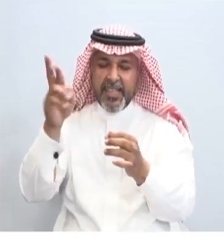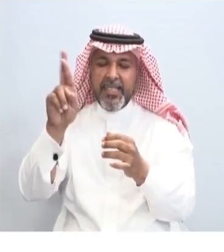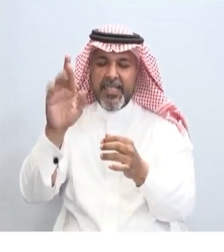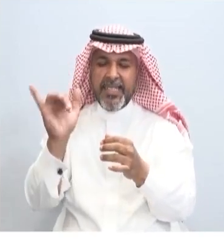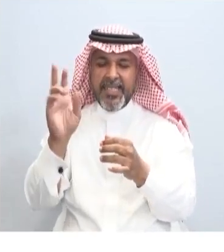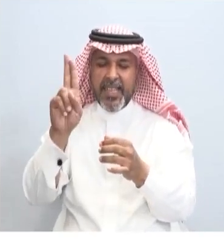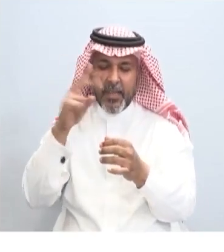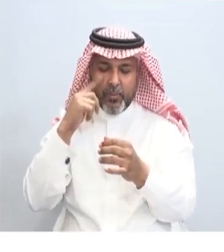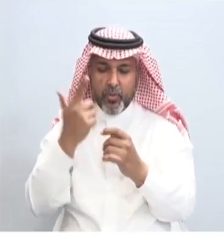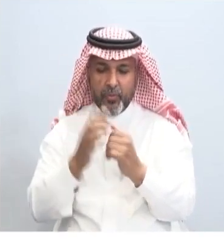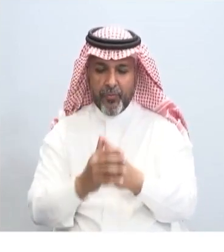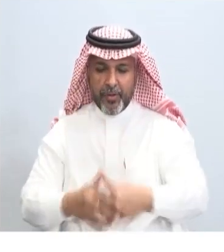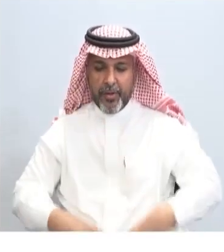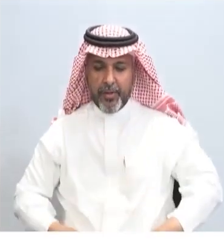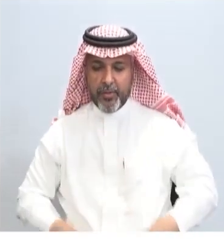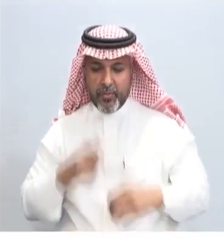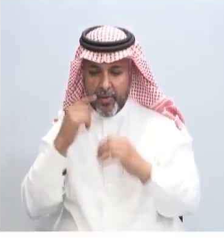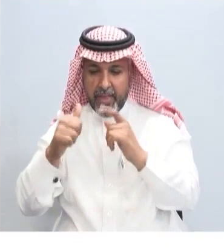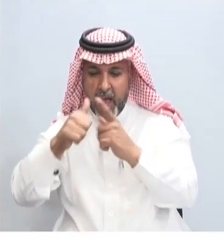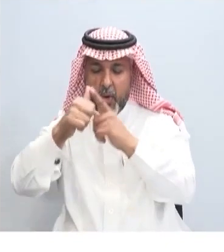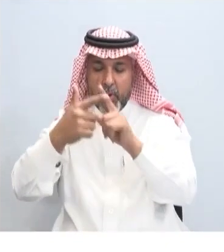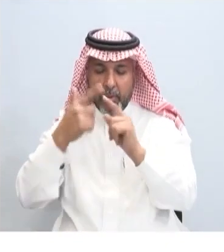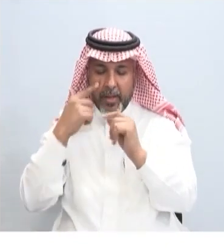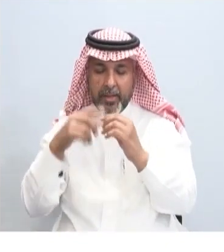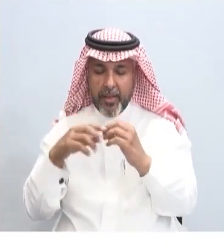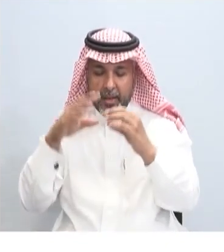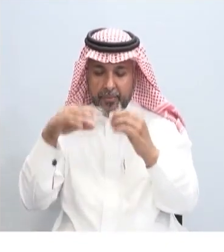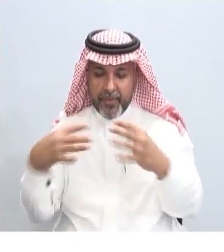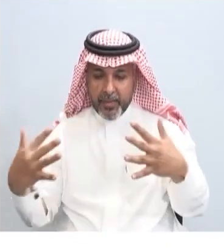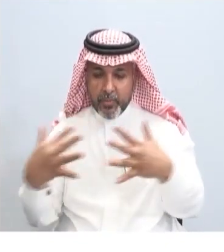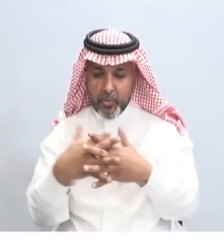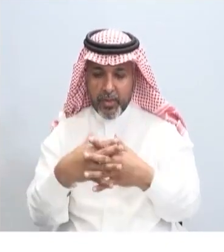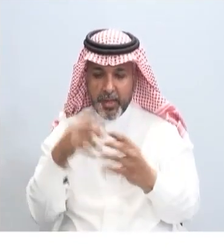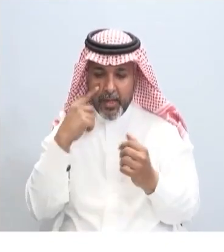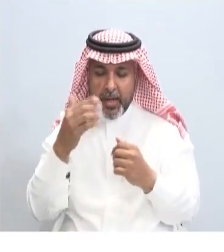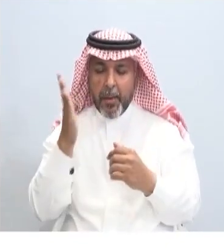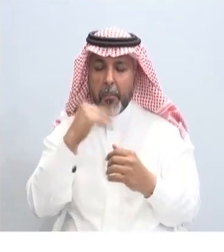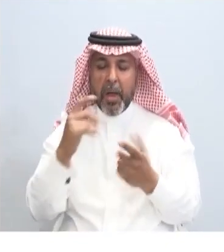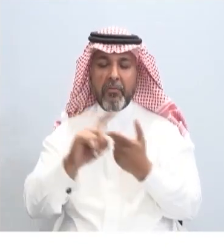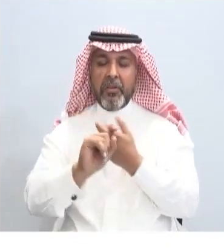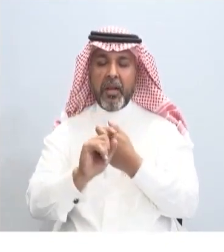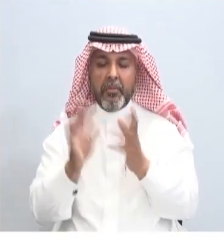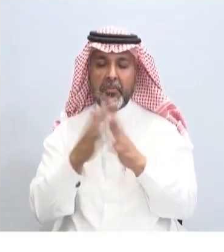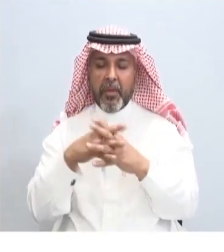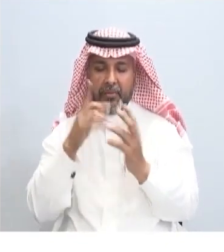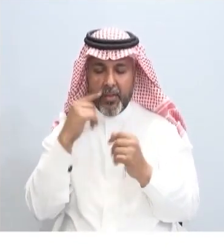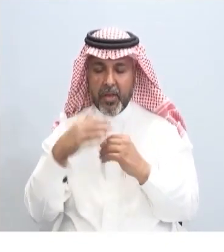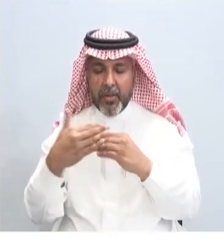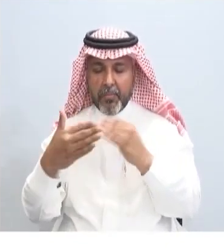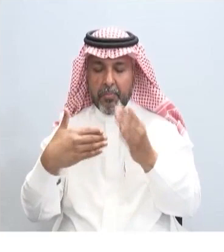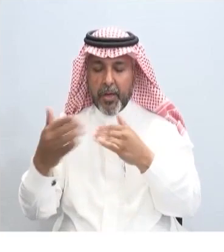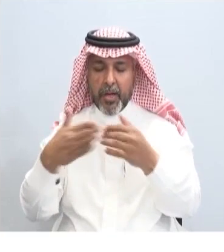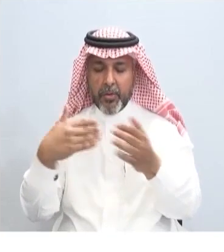ذات الالوان الزيتيه هذه اللوحات هل في بينهم عناصر مشتركه لا لا يوجد عناصر مشتركه اذا ماذا ساقول عن